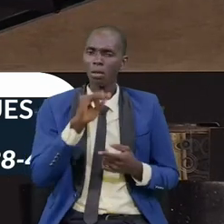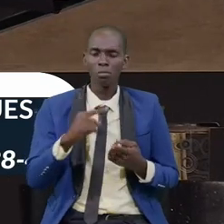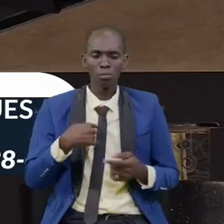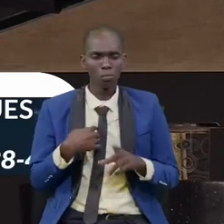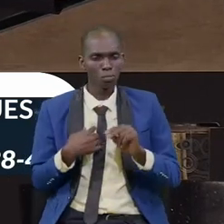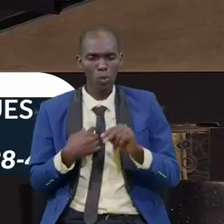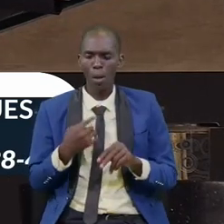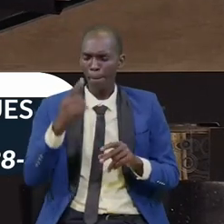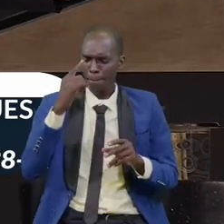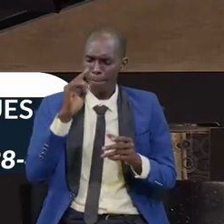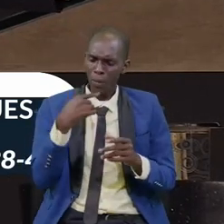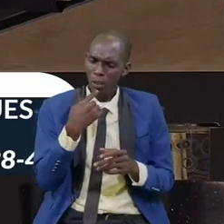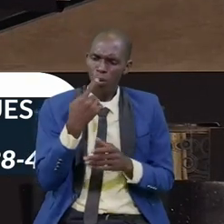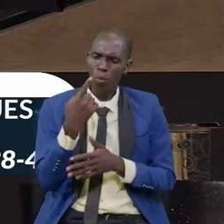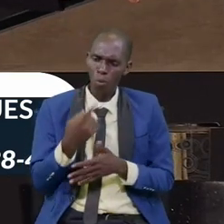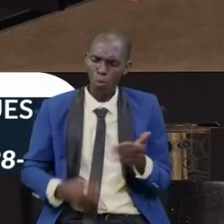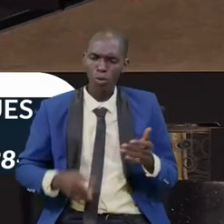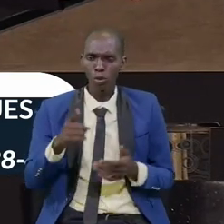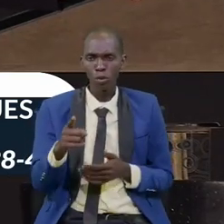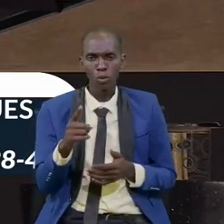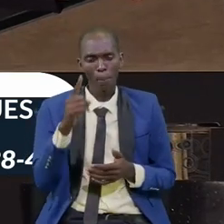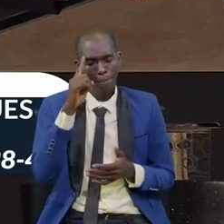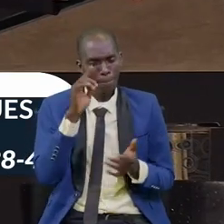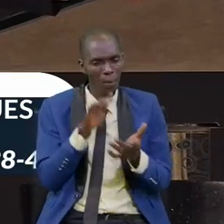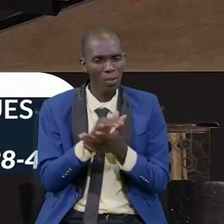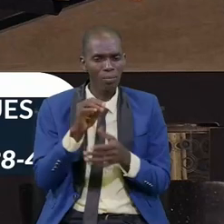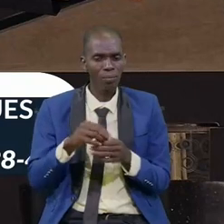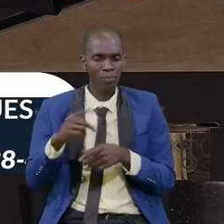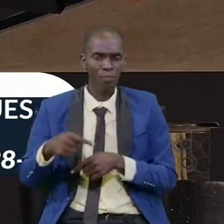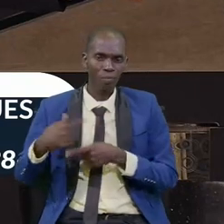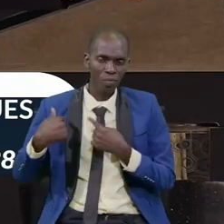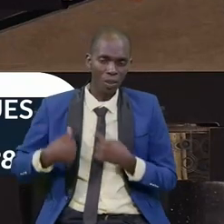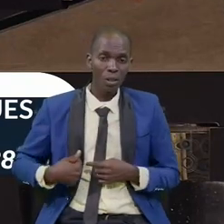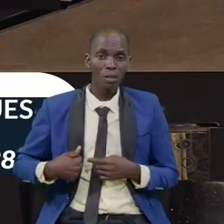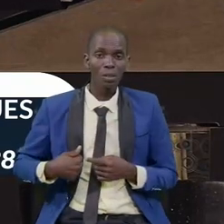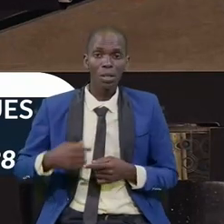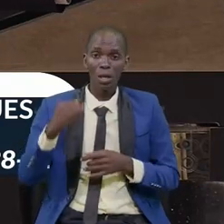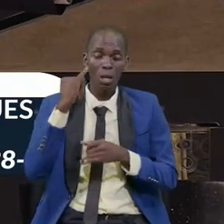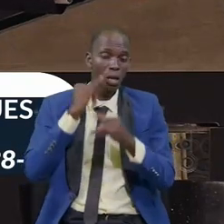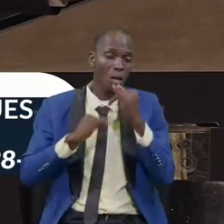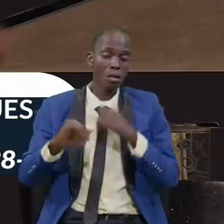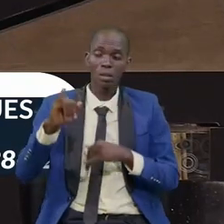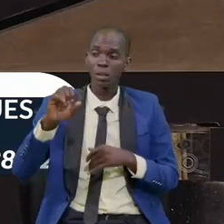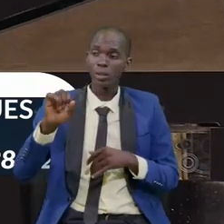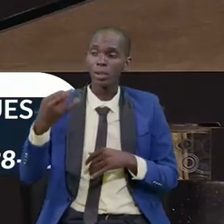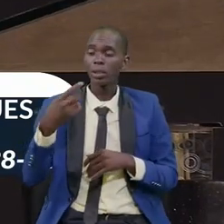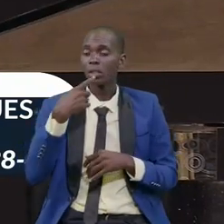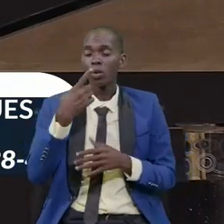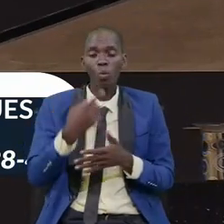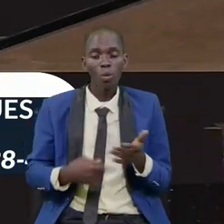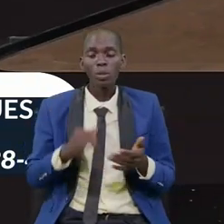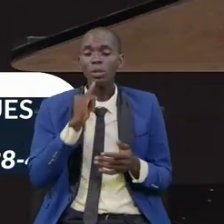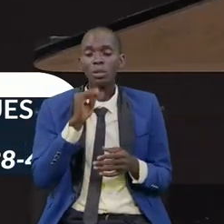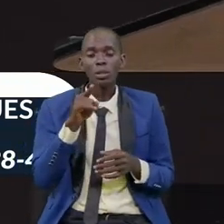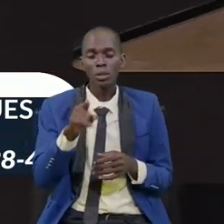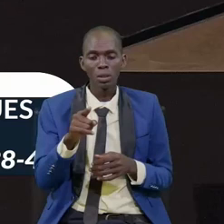manière. Alors, que malheur à moi. La façon dont la conviction est venue, ce qui croyait et la conviction qui est